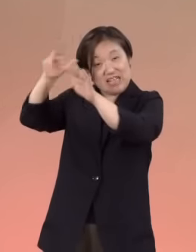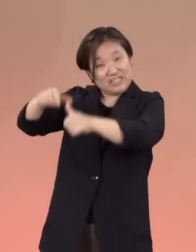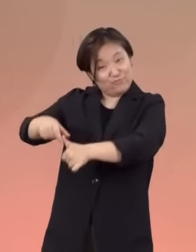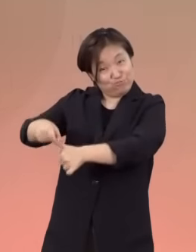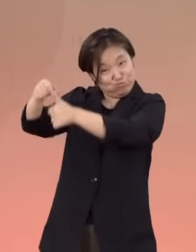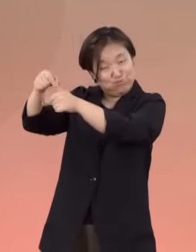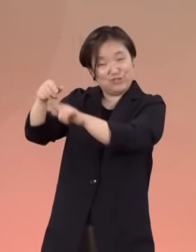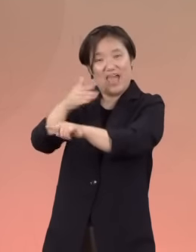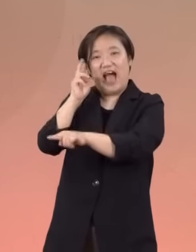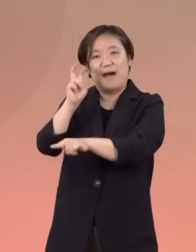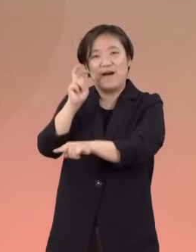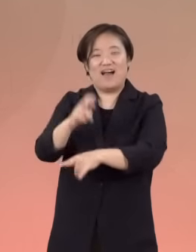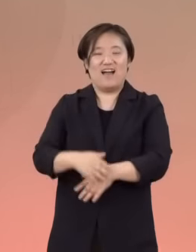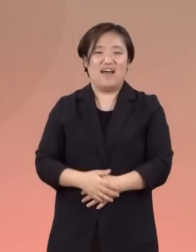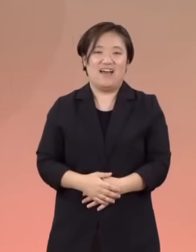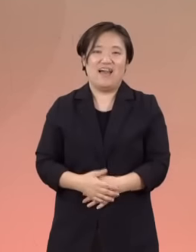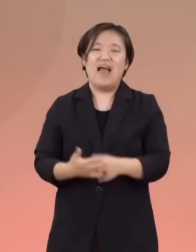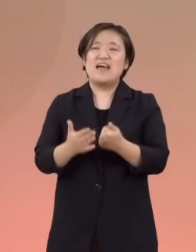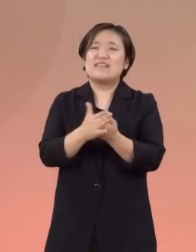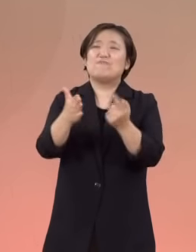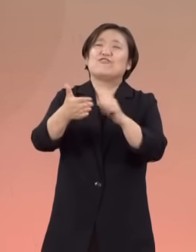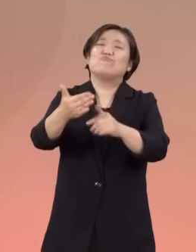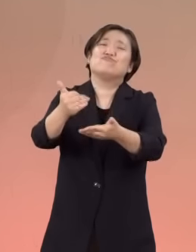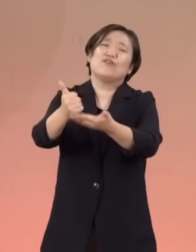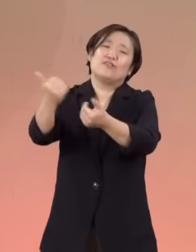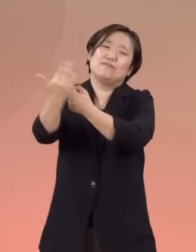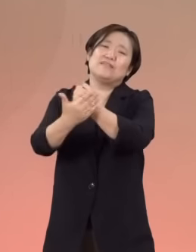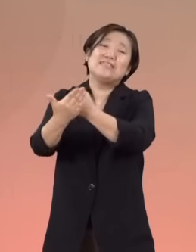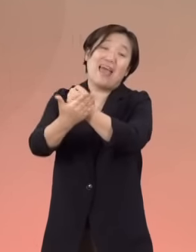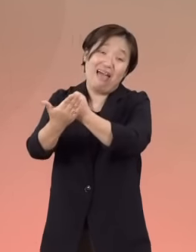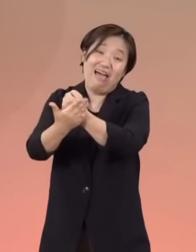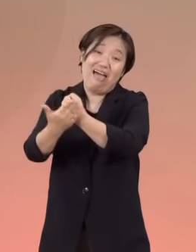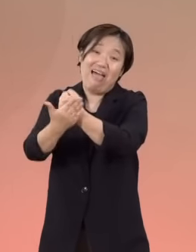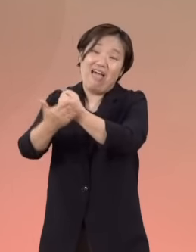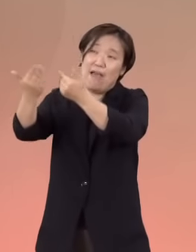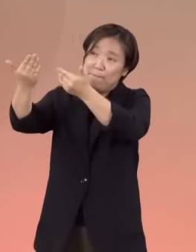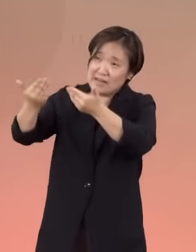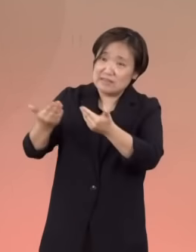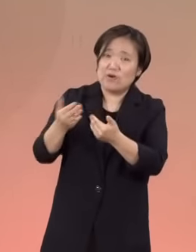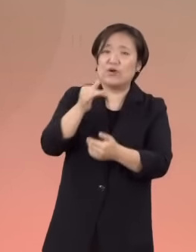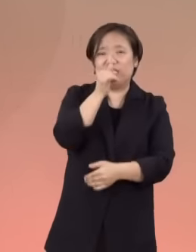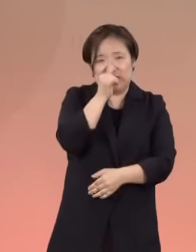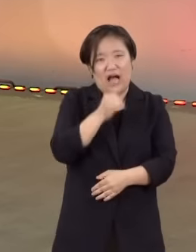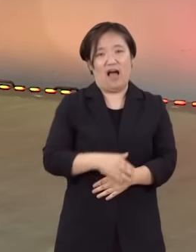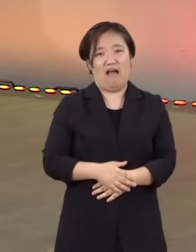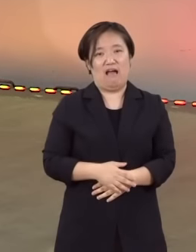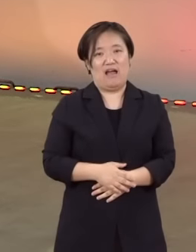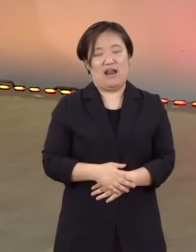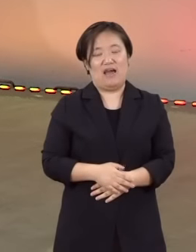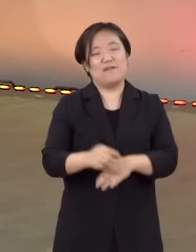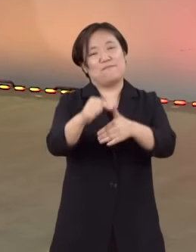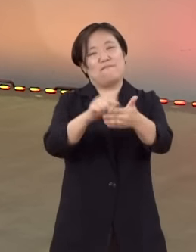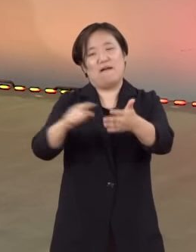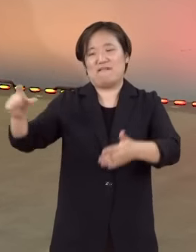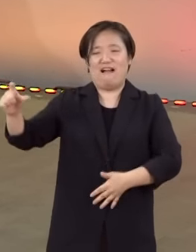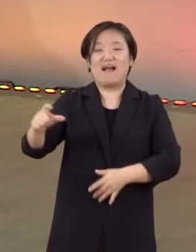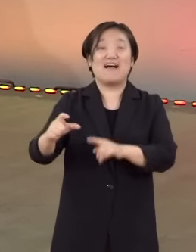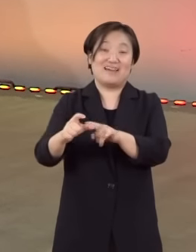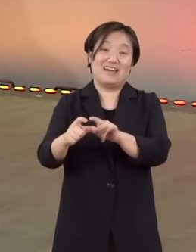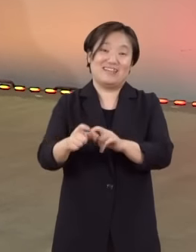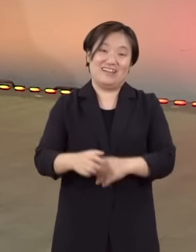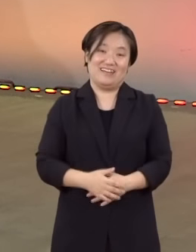가피는 정말 있구나 하고 더욱 신심이 생겼습니다 너무 내용이